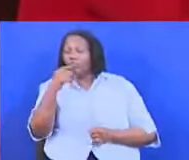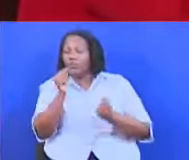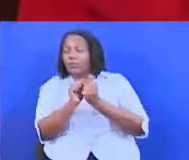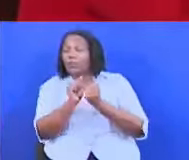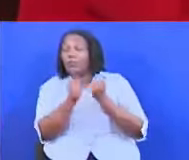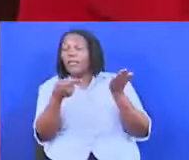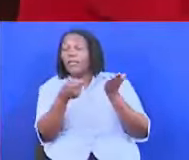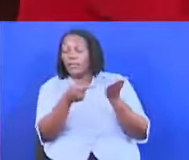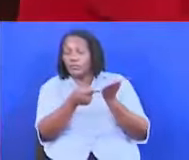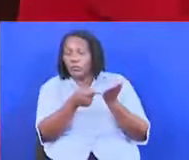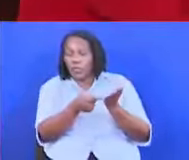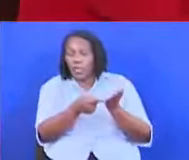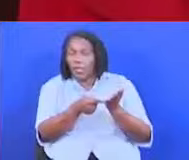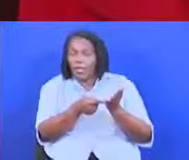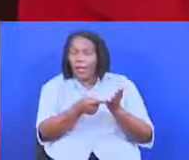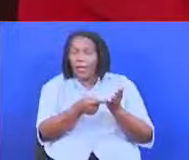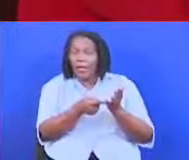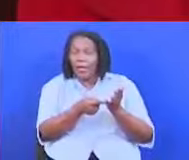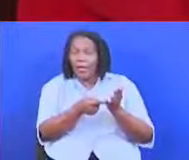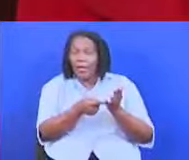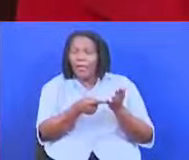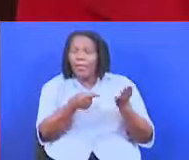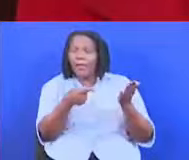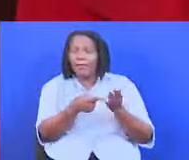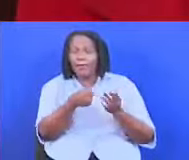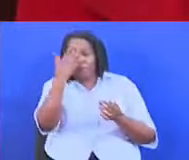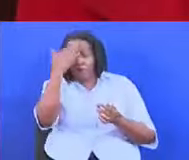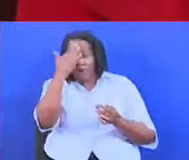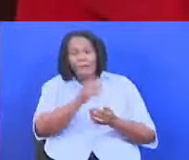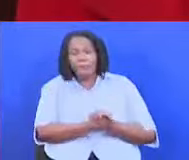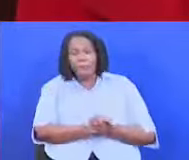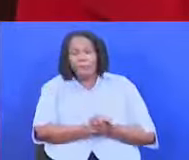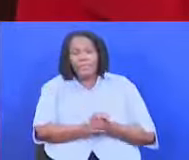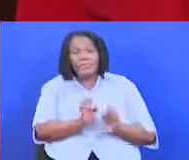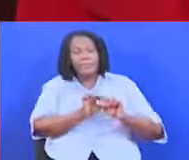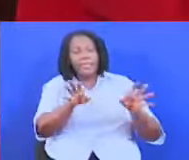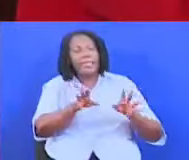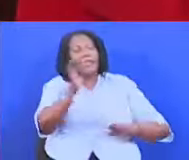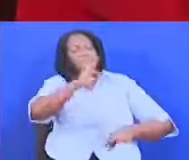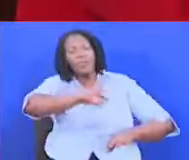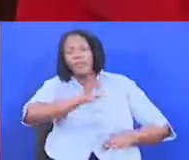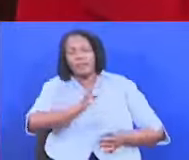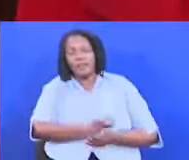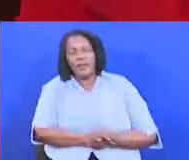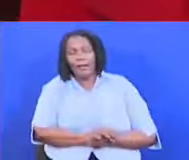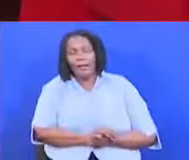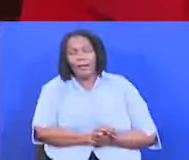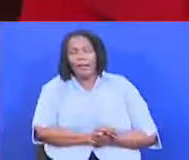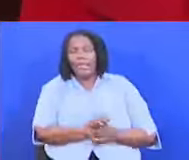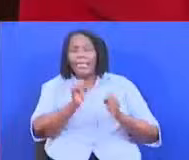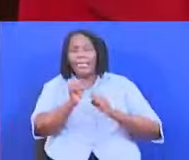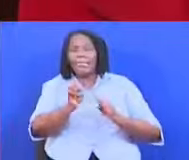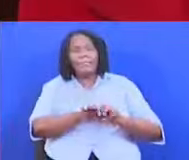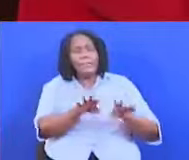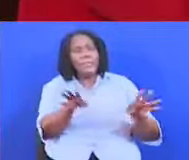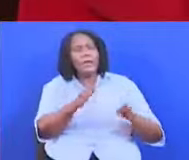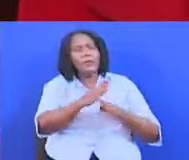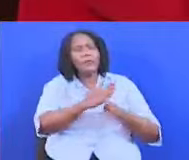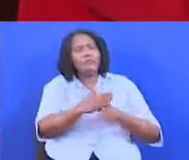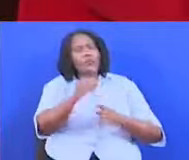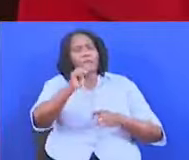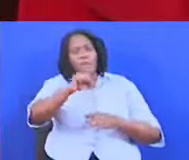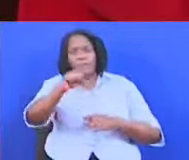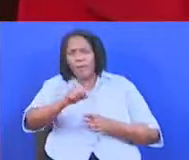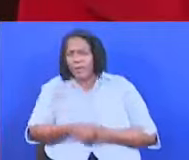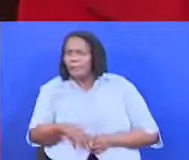teknolojia, tunapotumia mitandao ni ajira pia kwa wenzetu katika uchumi wa kidijitali. Lakini mtandao huu umekuwa ukitumika vibaya.